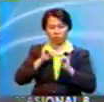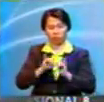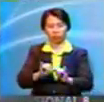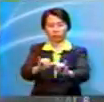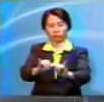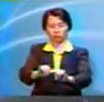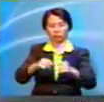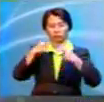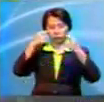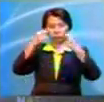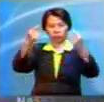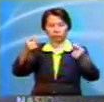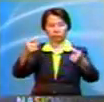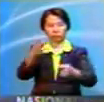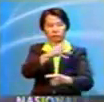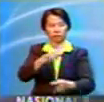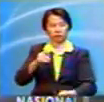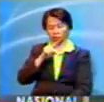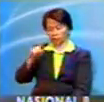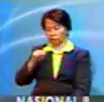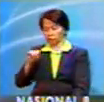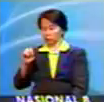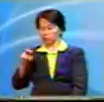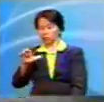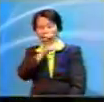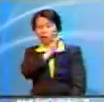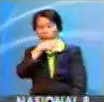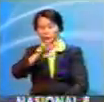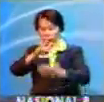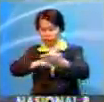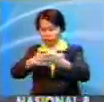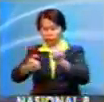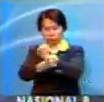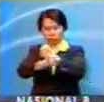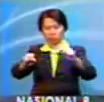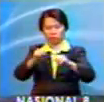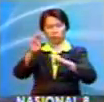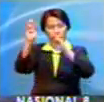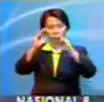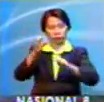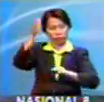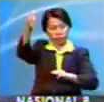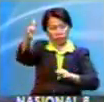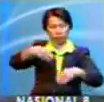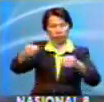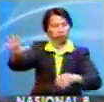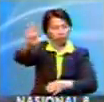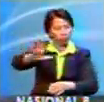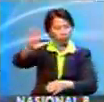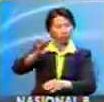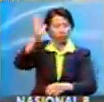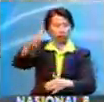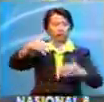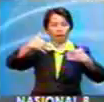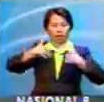memburu kejayaan. Malah Zainal Abidin sudah pun merangka persiapan musim depan dan memberi bayangan akan